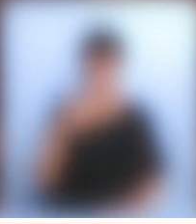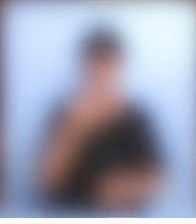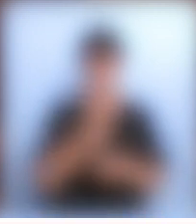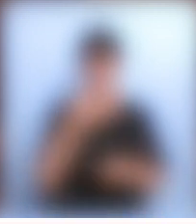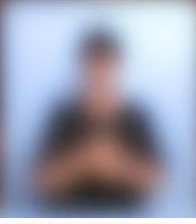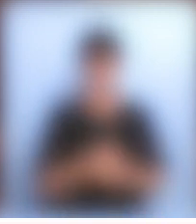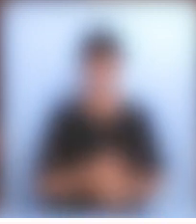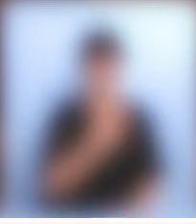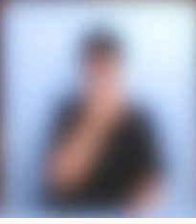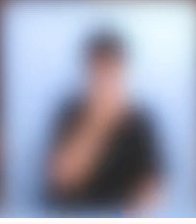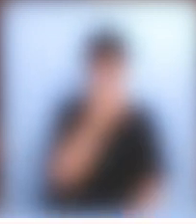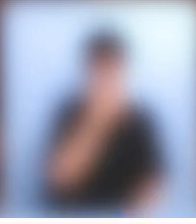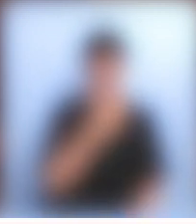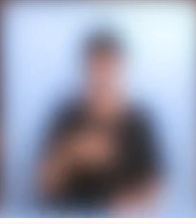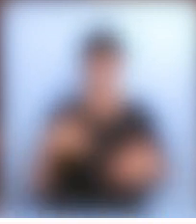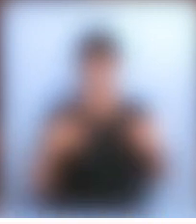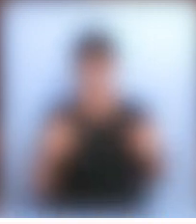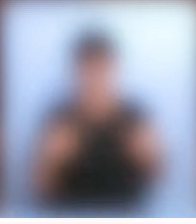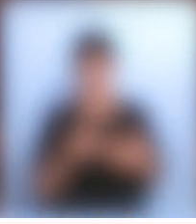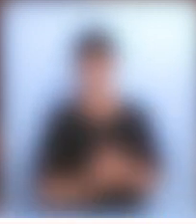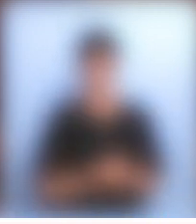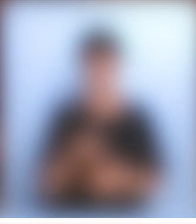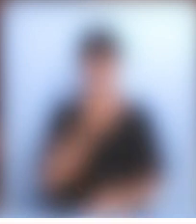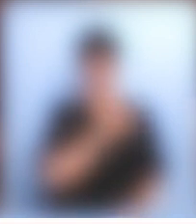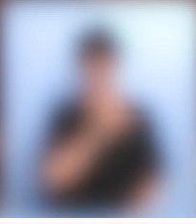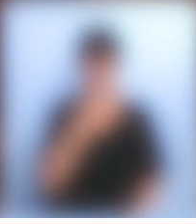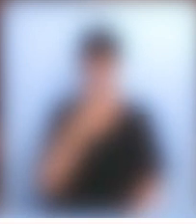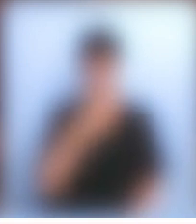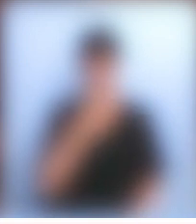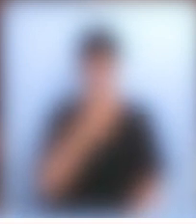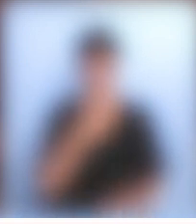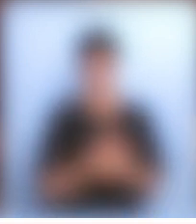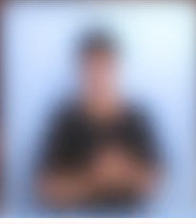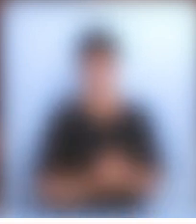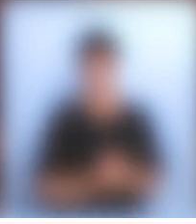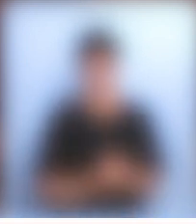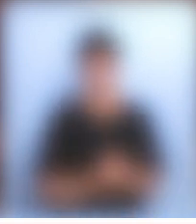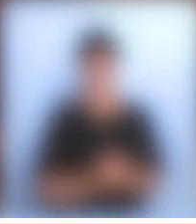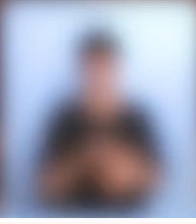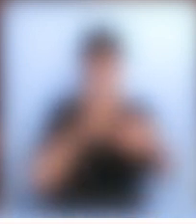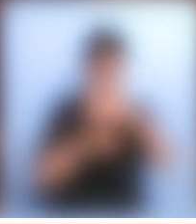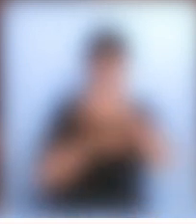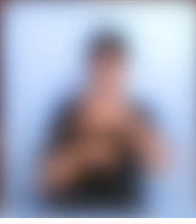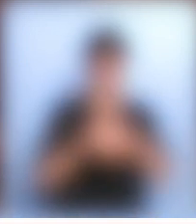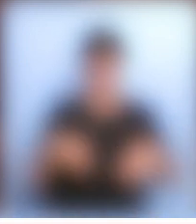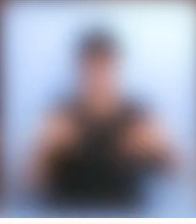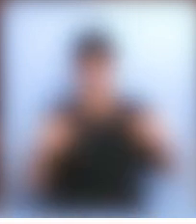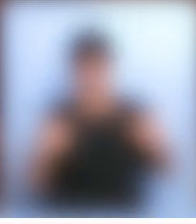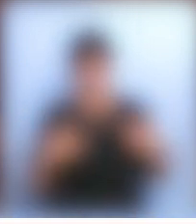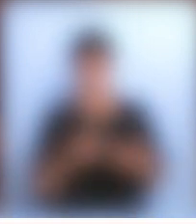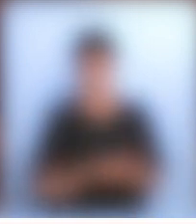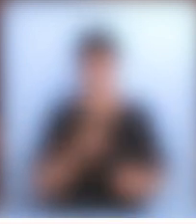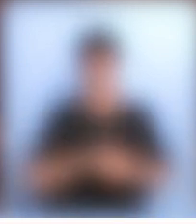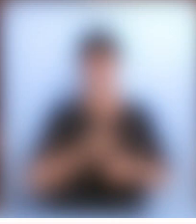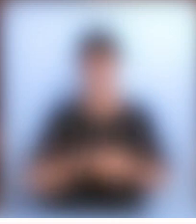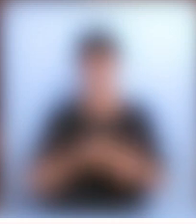多嬉笑怒罵啦，佢自己認為好好好。嚇、啊！即係諷刺嚇、啊，針對時弊，好好